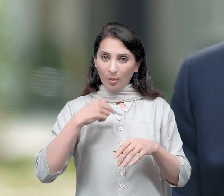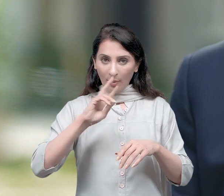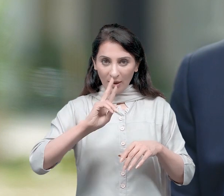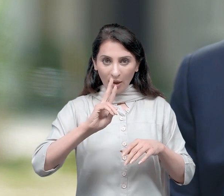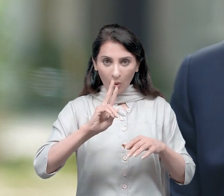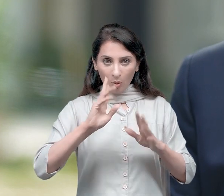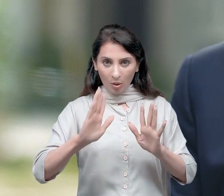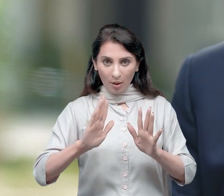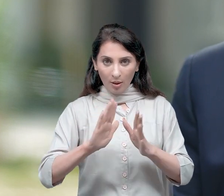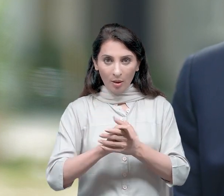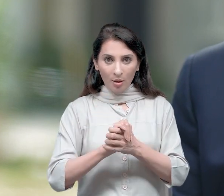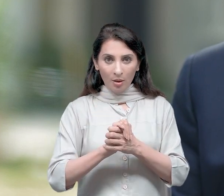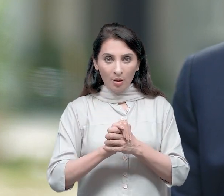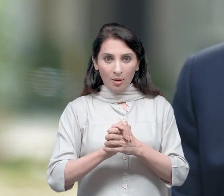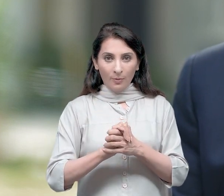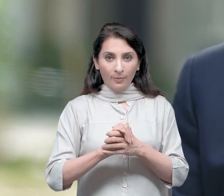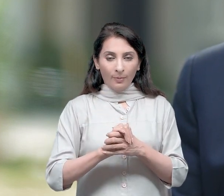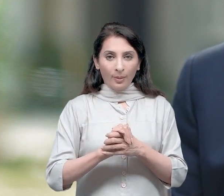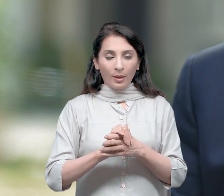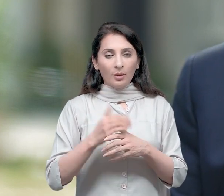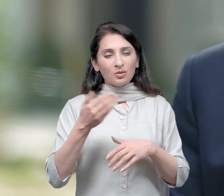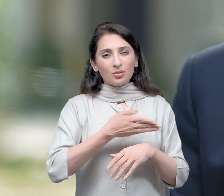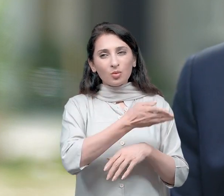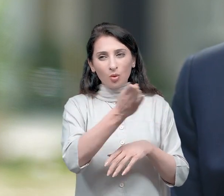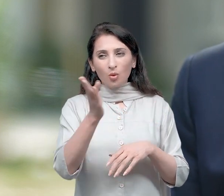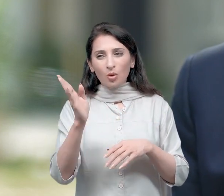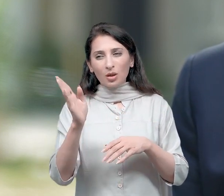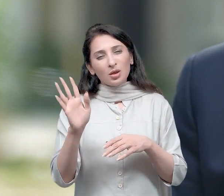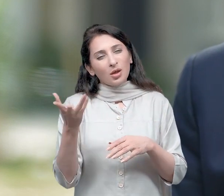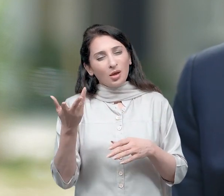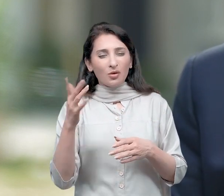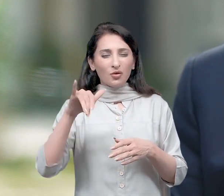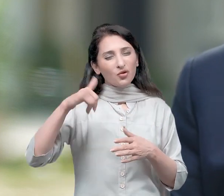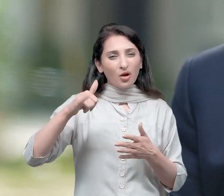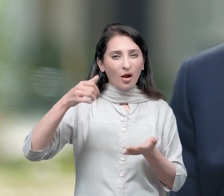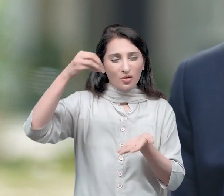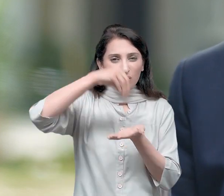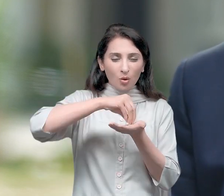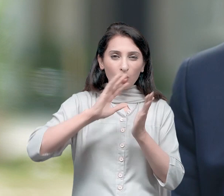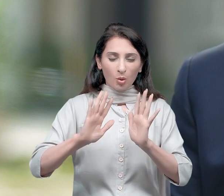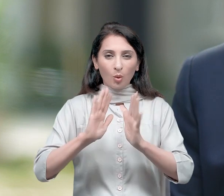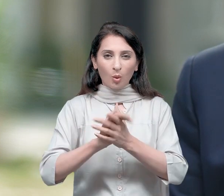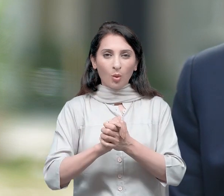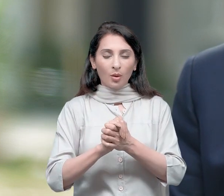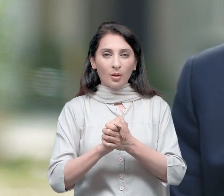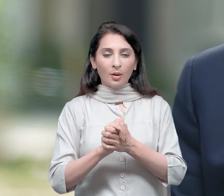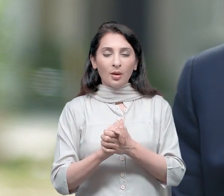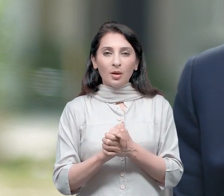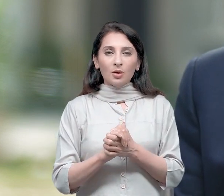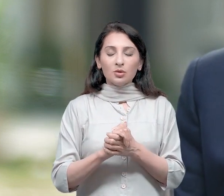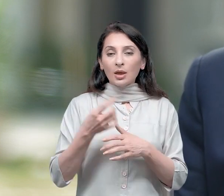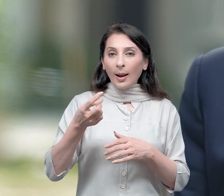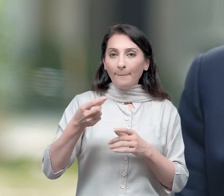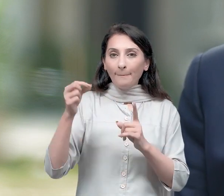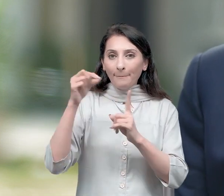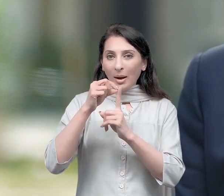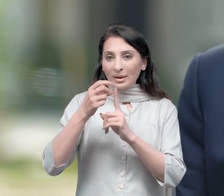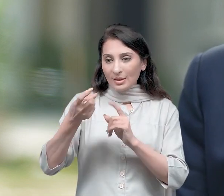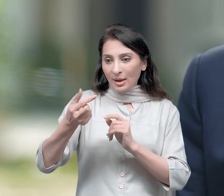گا جو ہم آپ کے ویورز کے لیے میں بھی یوزفل ہوں۔ ڈیویلیویشن آف کرنسی